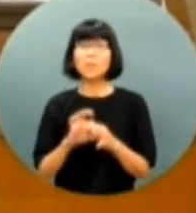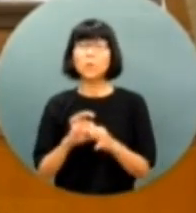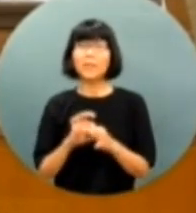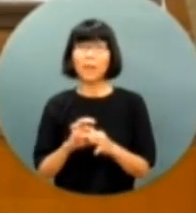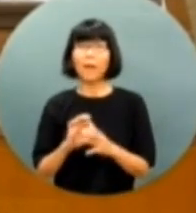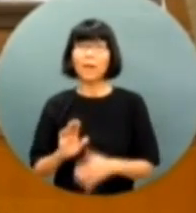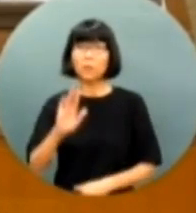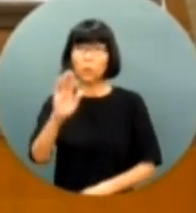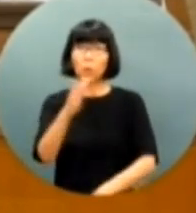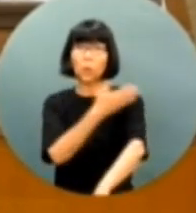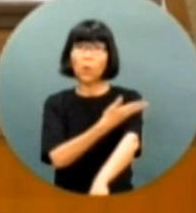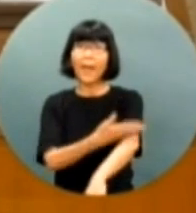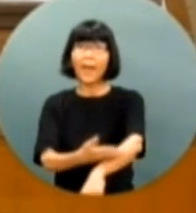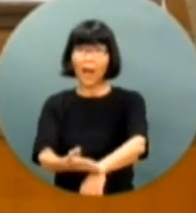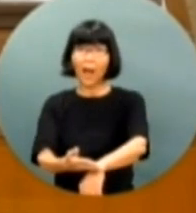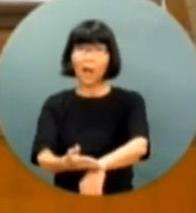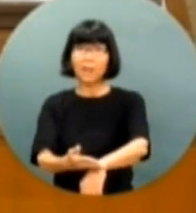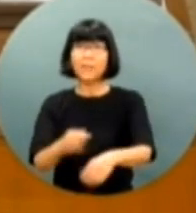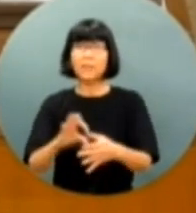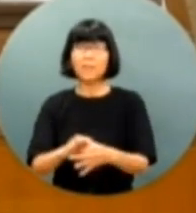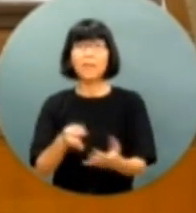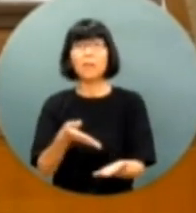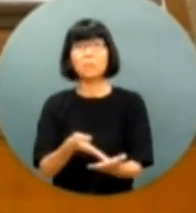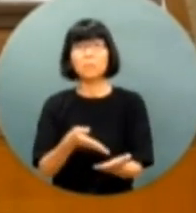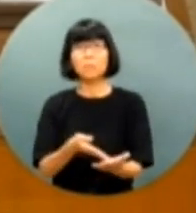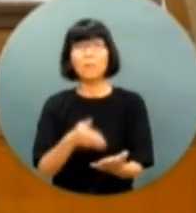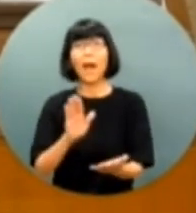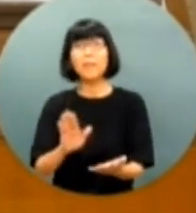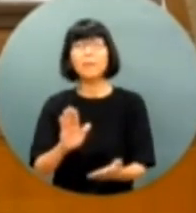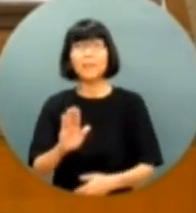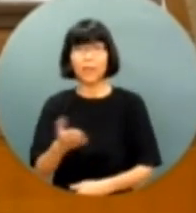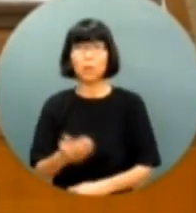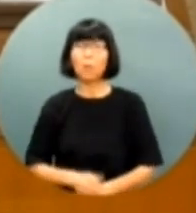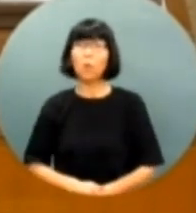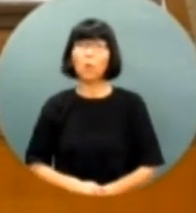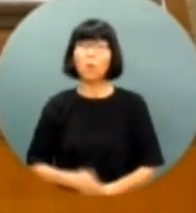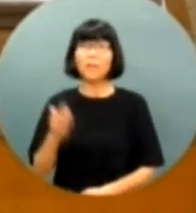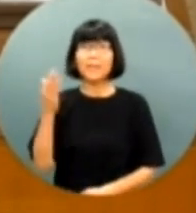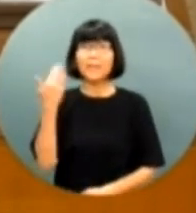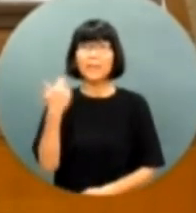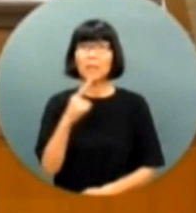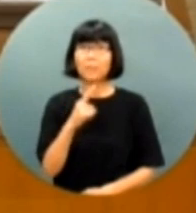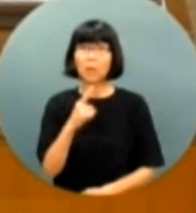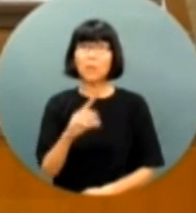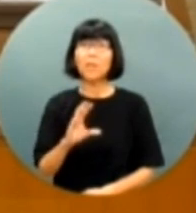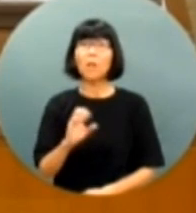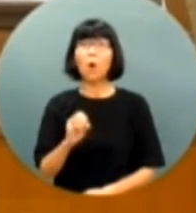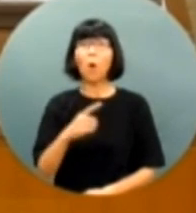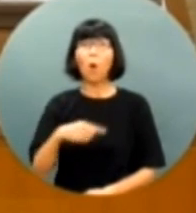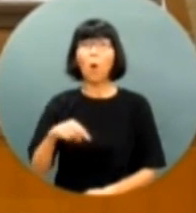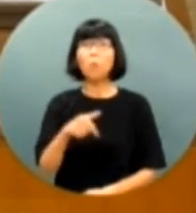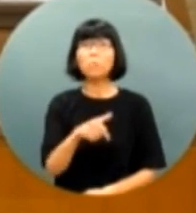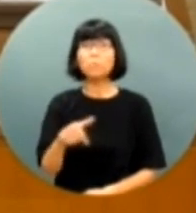後の経過のお話がいろいろとございましたけれども、先ほど申しましたように、これオンブズパーソンの制度でありま